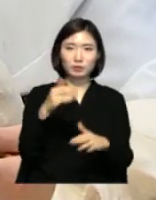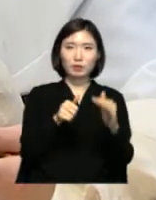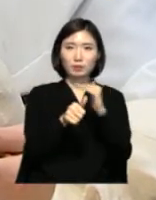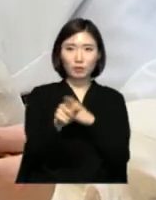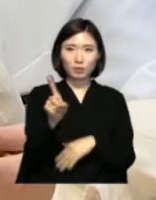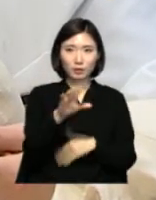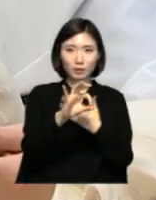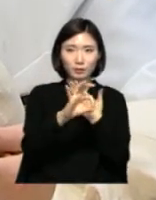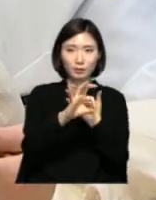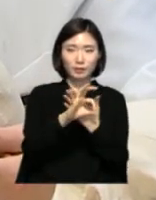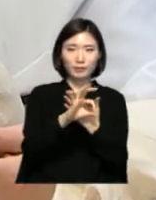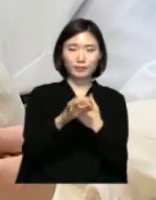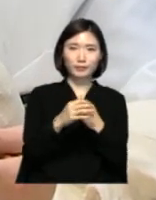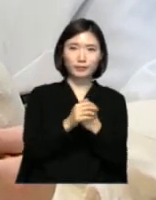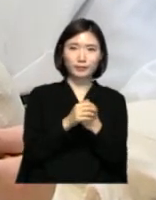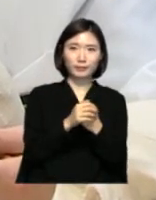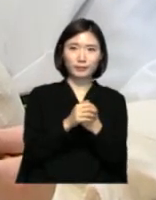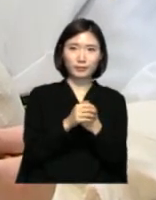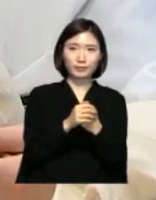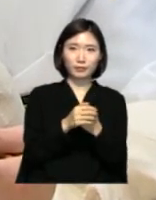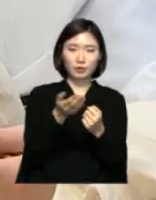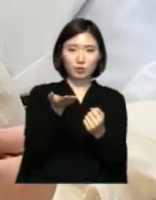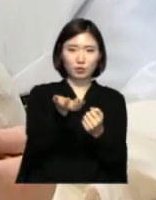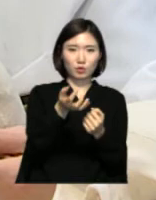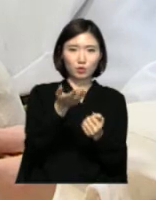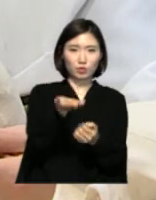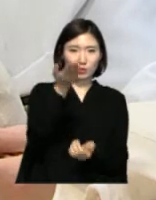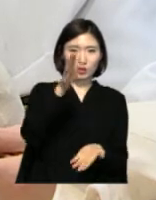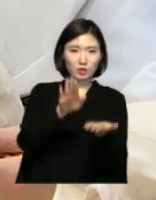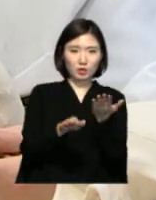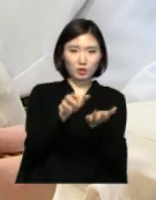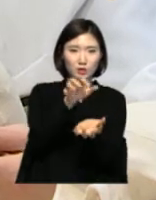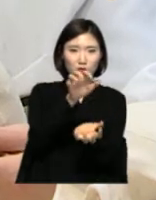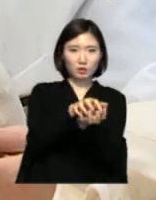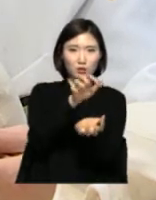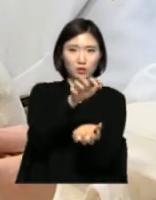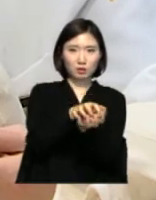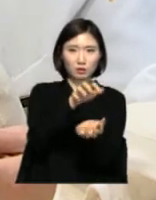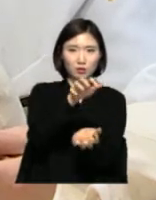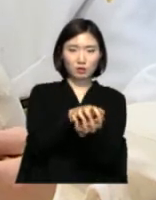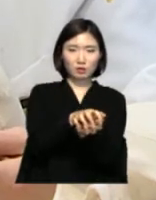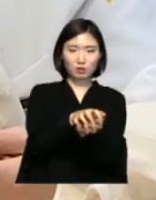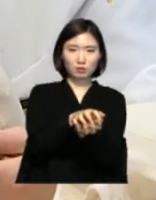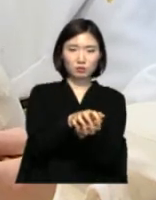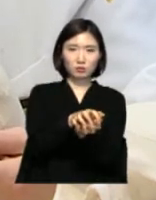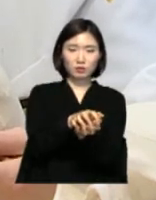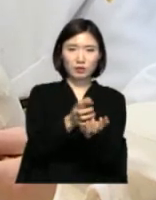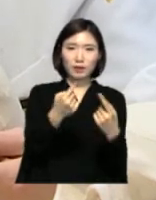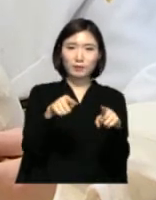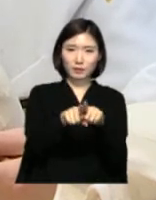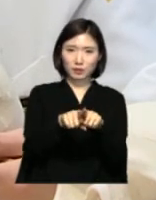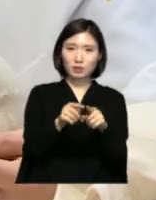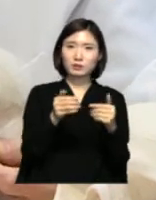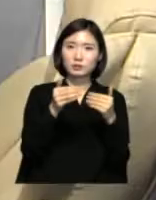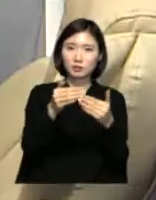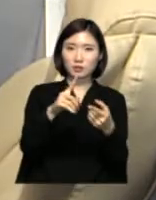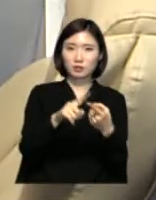대표적으로 이제 이루어지는 수술 방법은 위턱, 아래턱을 이제 그런 식으로 진행하는 것을 양악수술이라고 표현을 하고